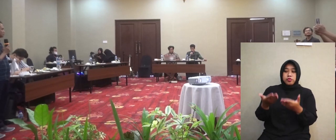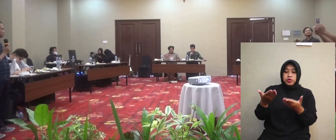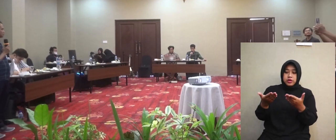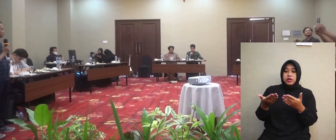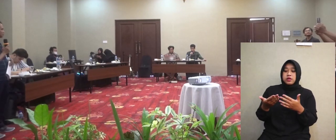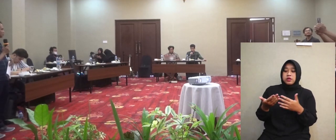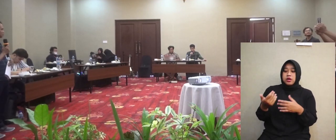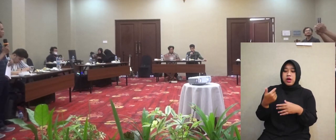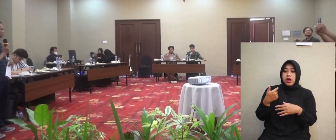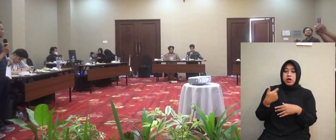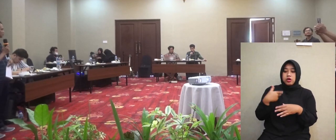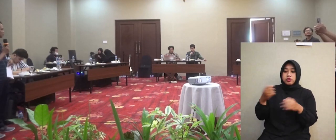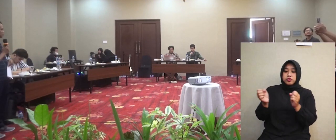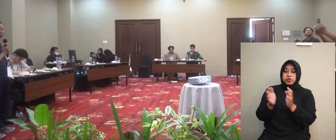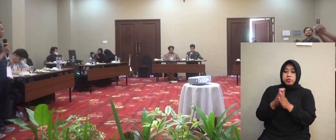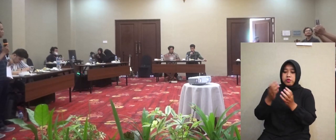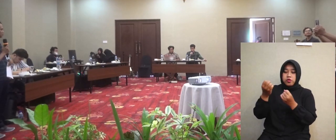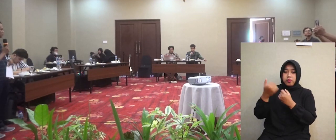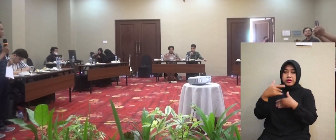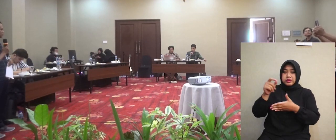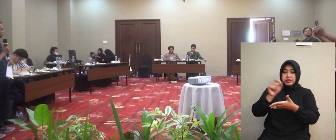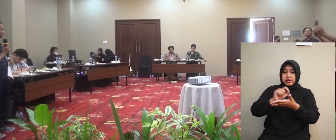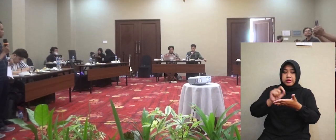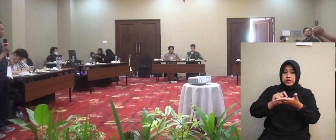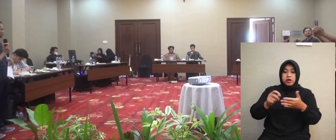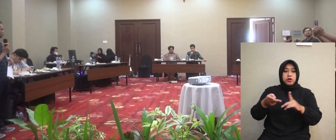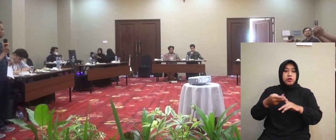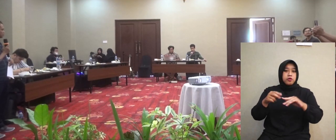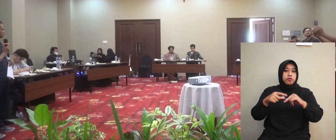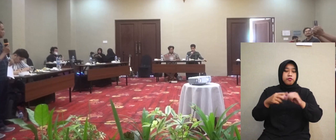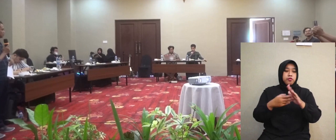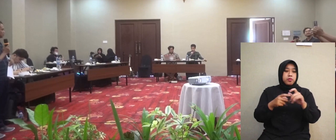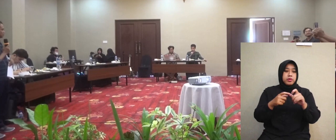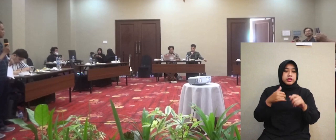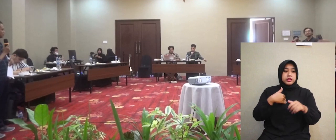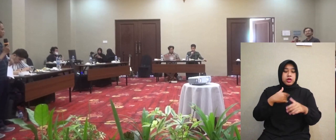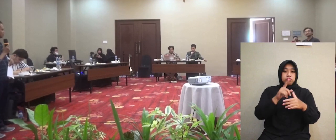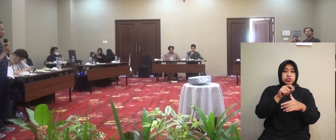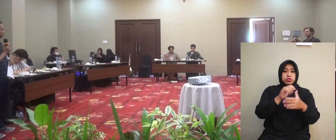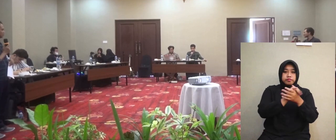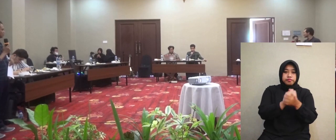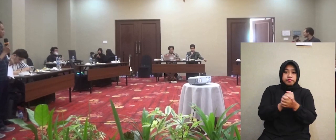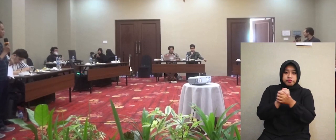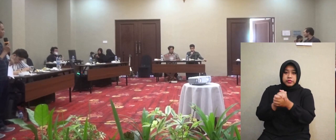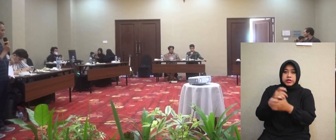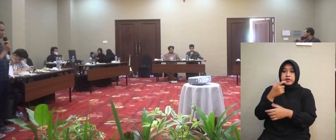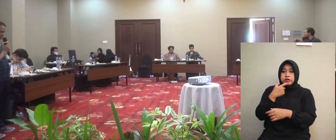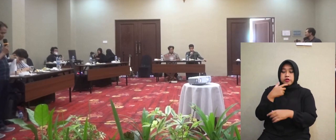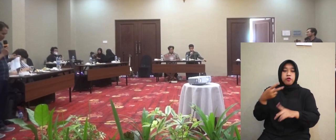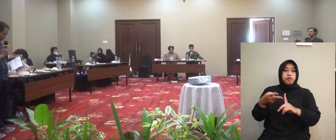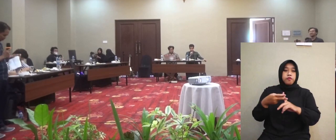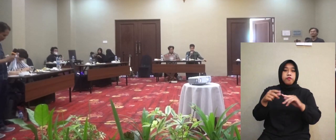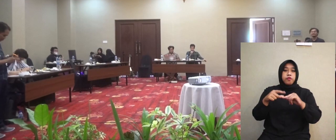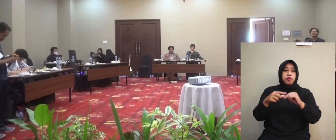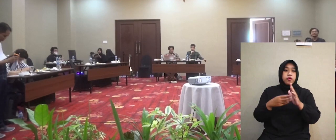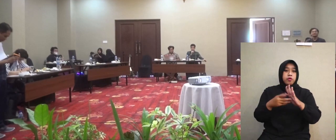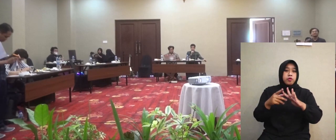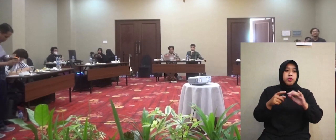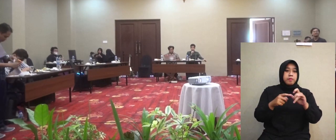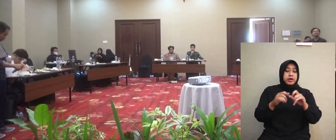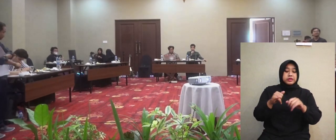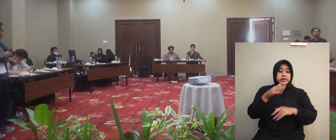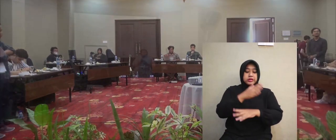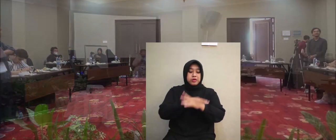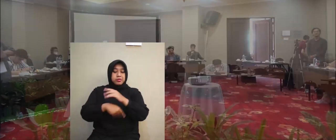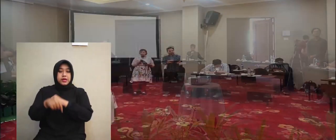sejumlah informasi dari catatan dari formasi saya perlu memperkenalkan sedikit soal formasi jadi ya formasi disabilitas